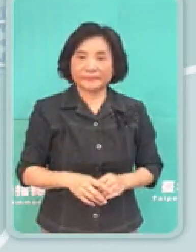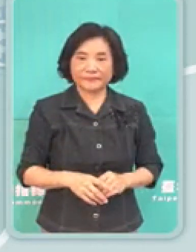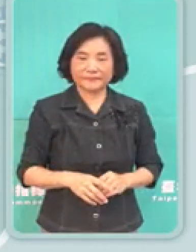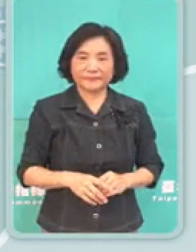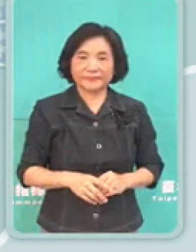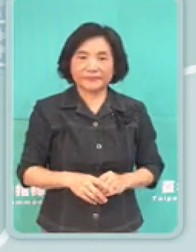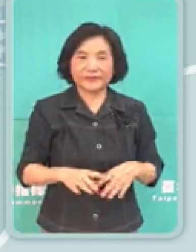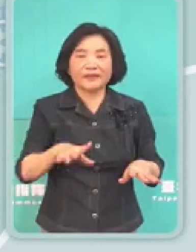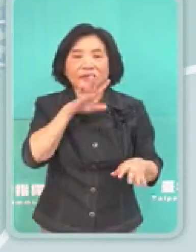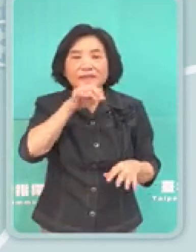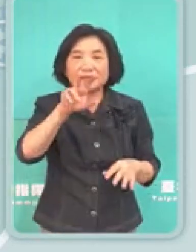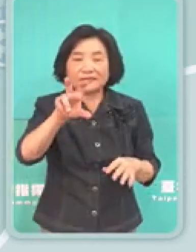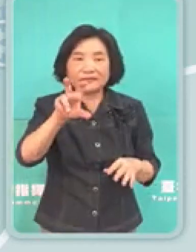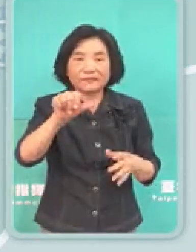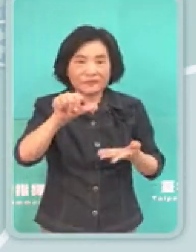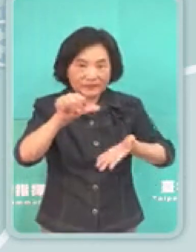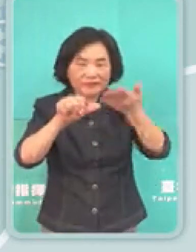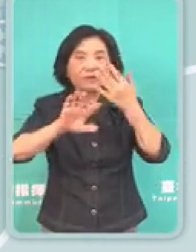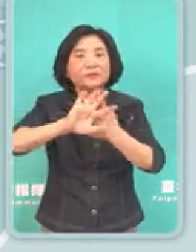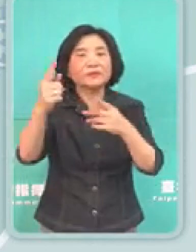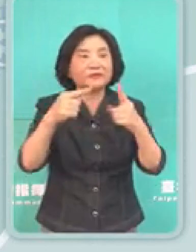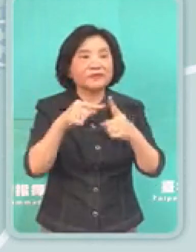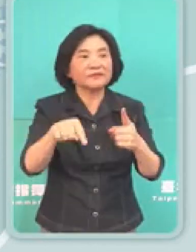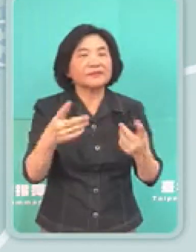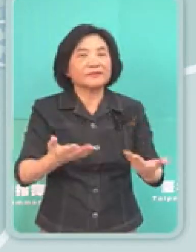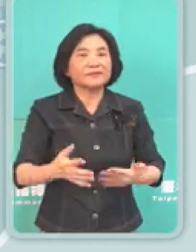这个75岁外籍人士哈，就跟大家